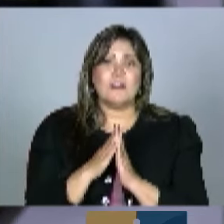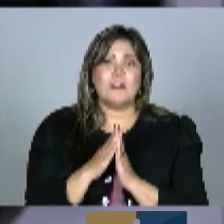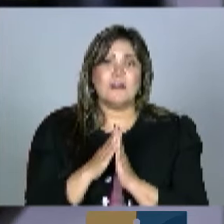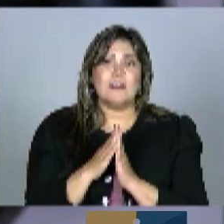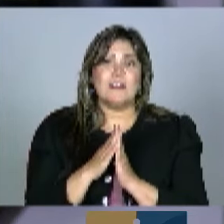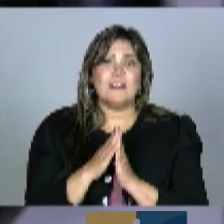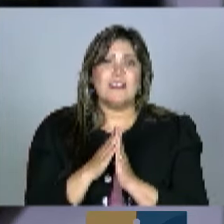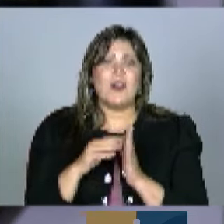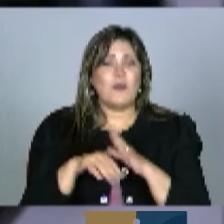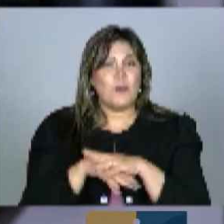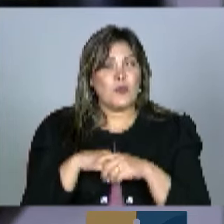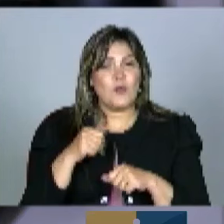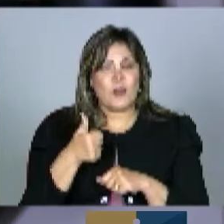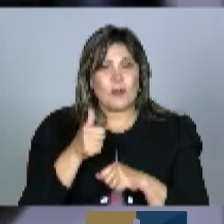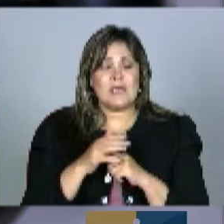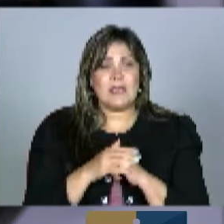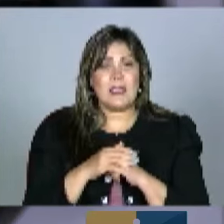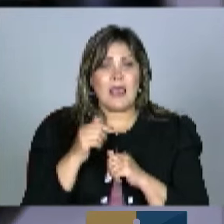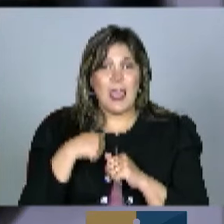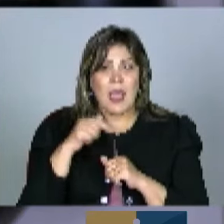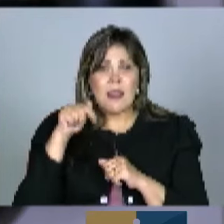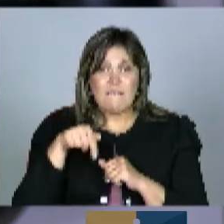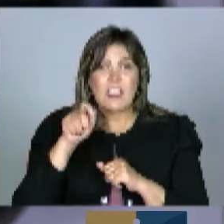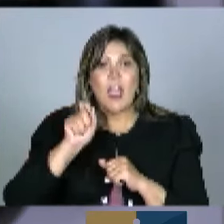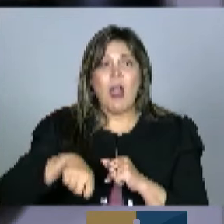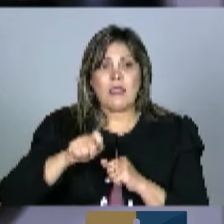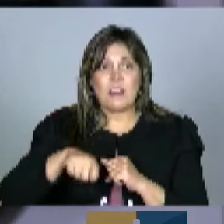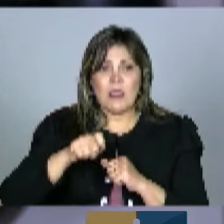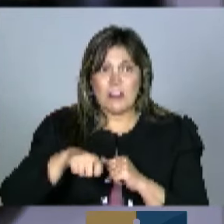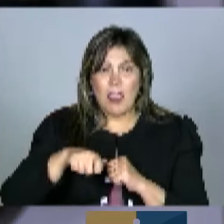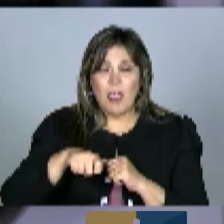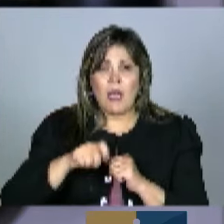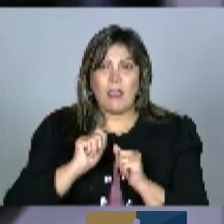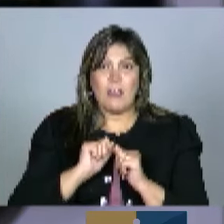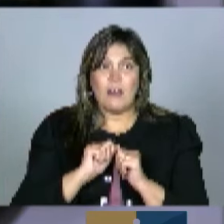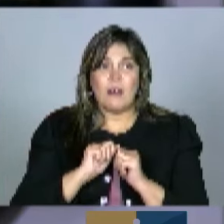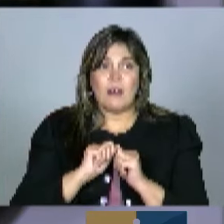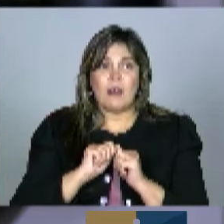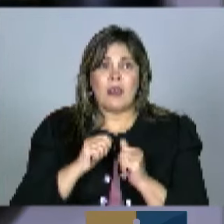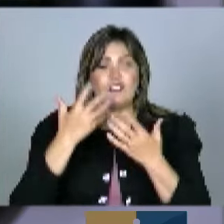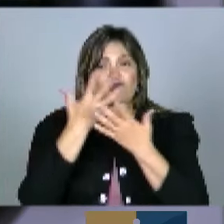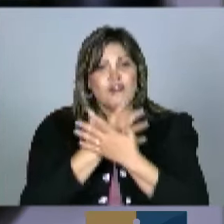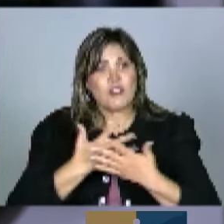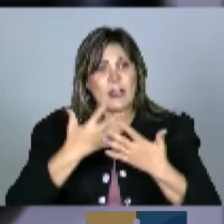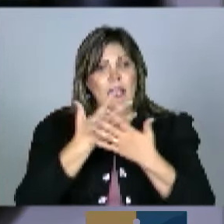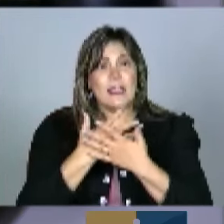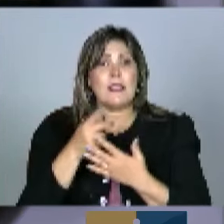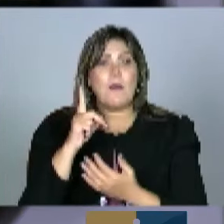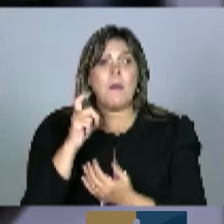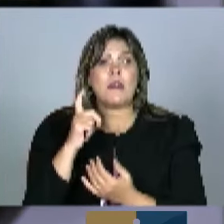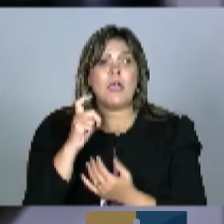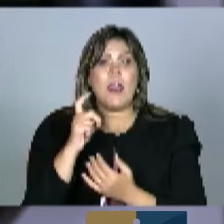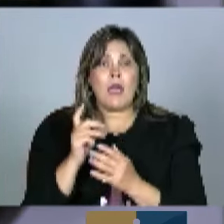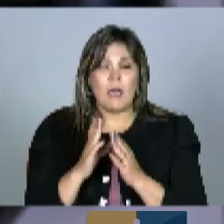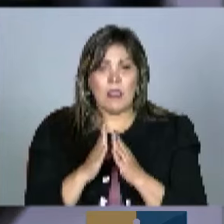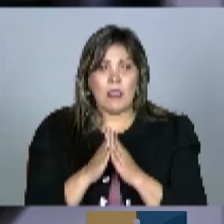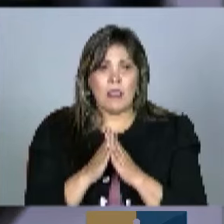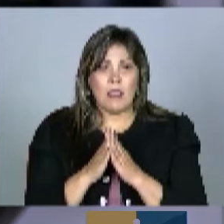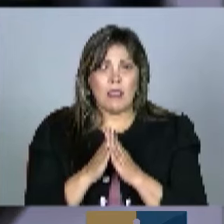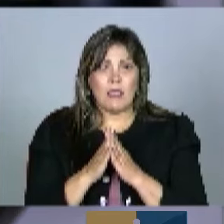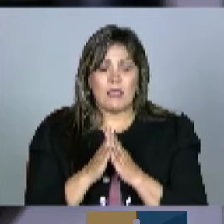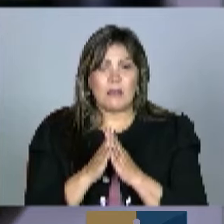بالطرق السليمه بقول لحضرتك انا لي قضيه ضد شركه شركه مياه و